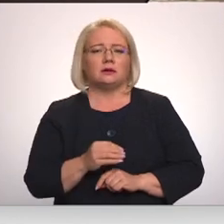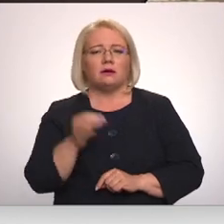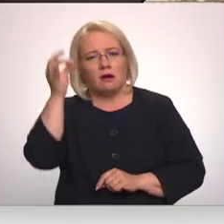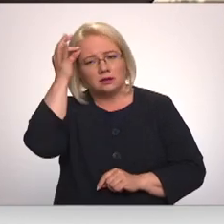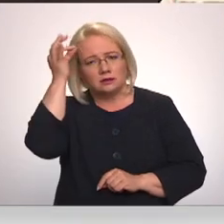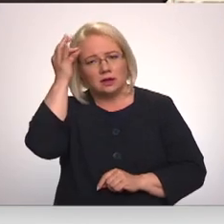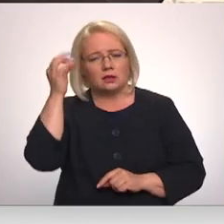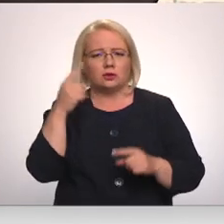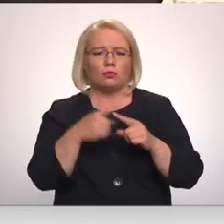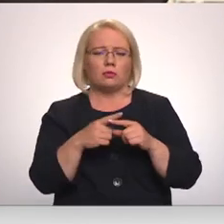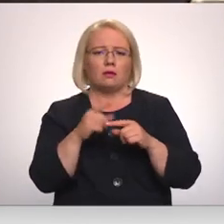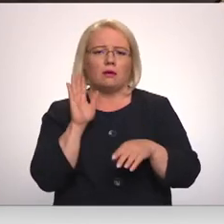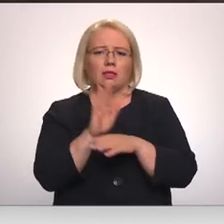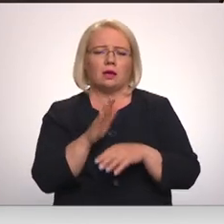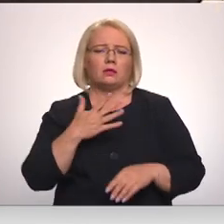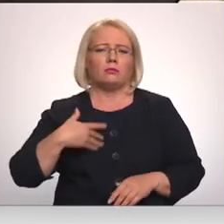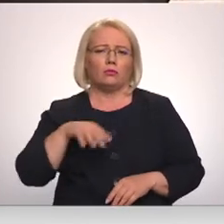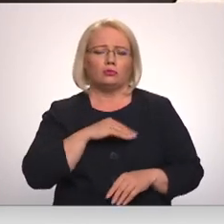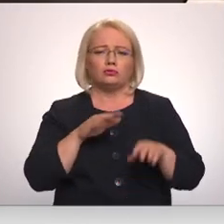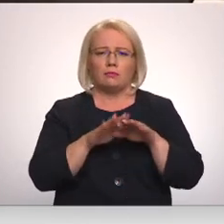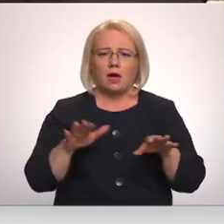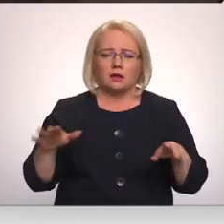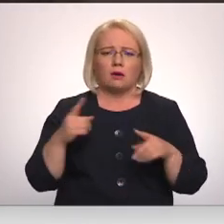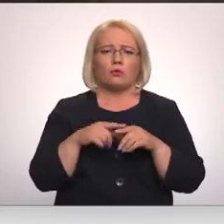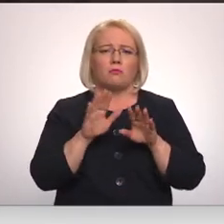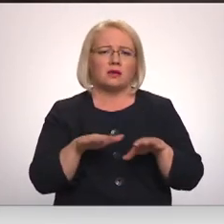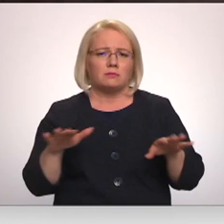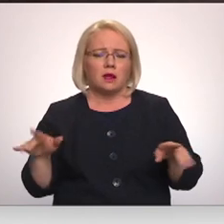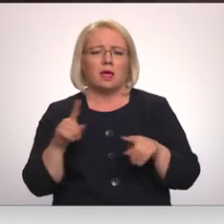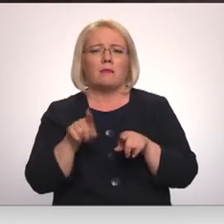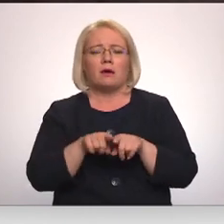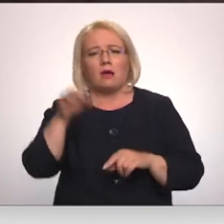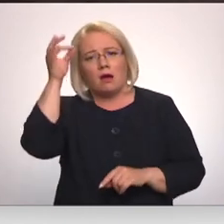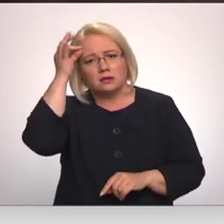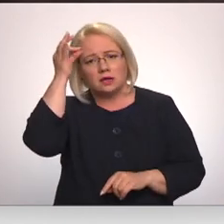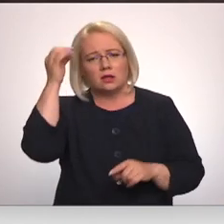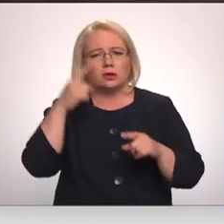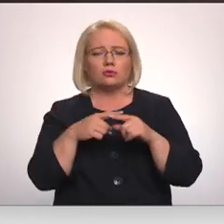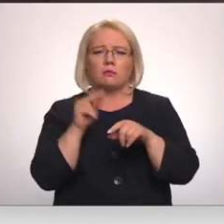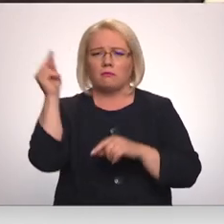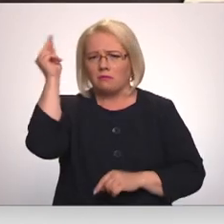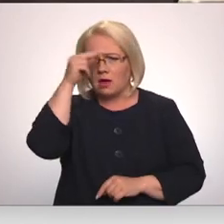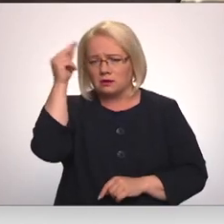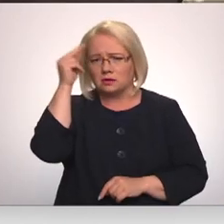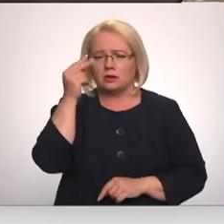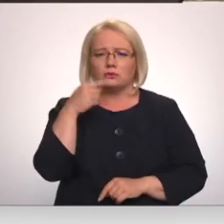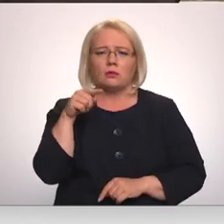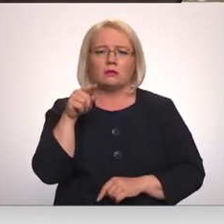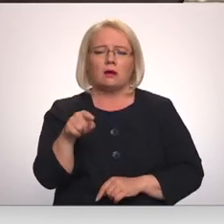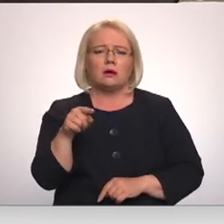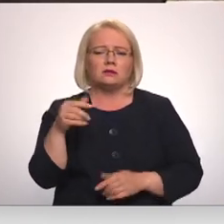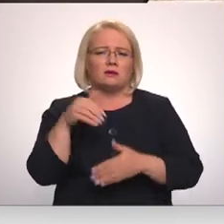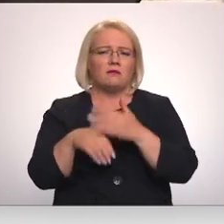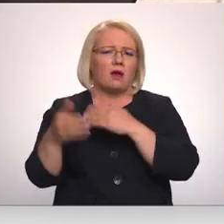atcerēties un likt arī mūsu bērniem un mazbērniem atcerēties un mācīties no tās